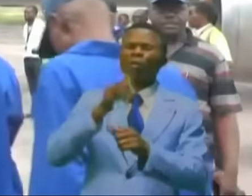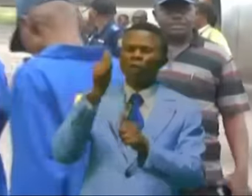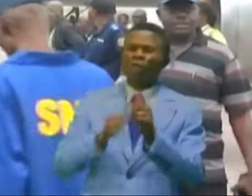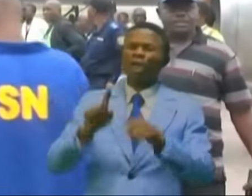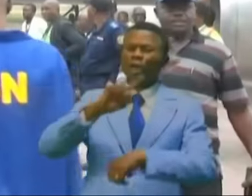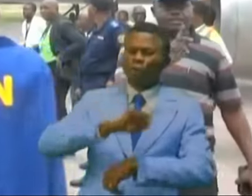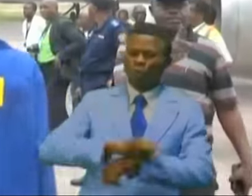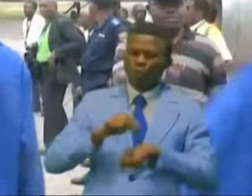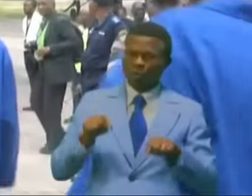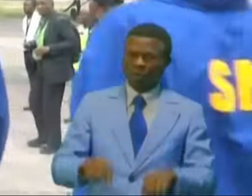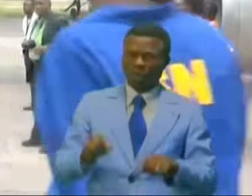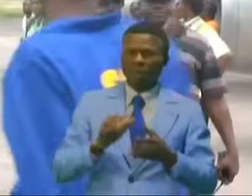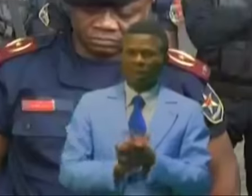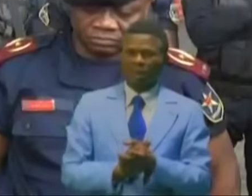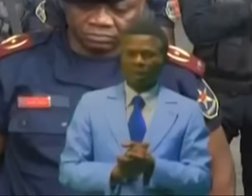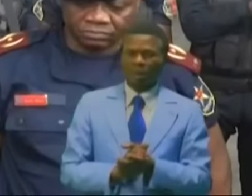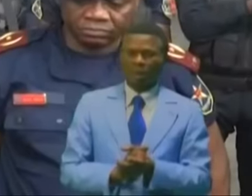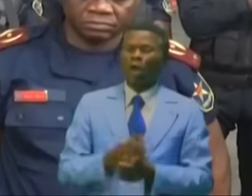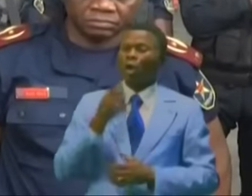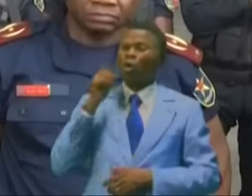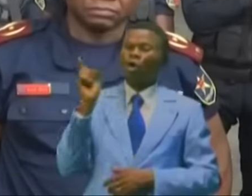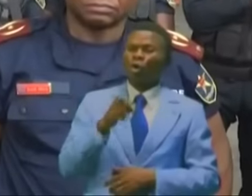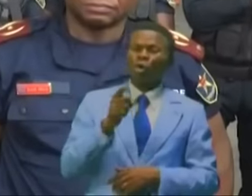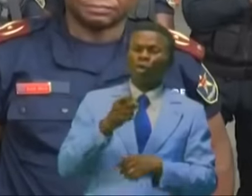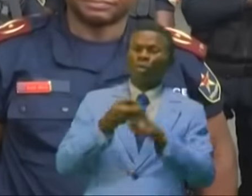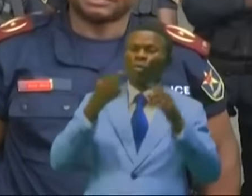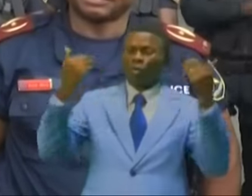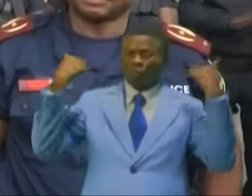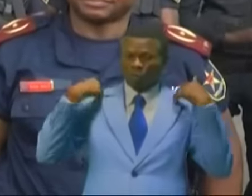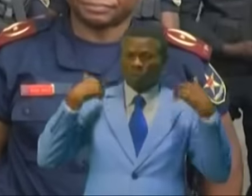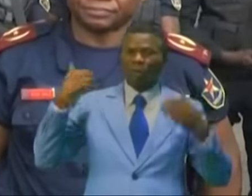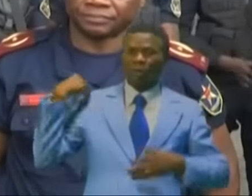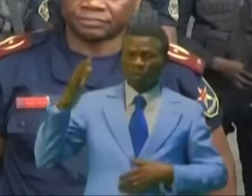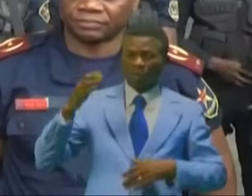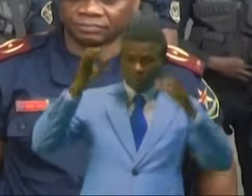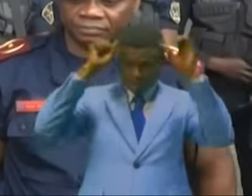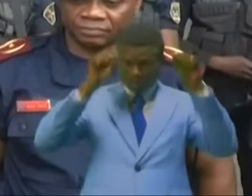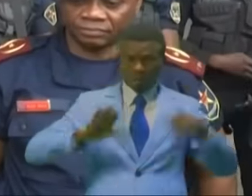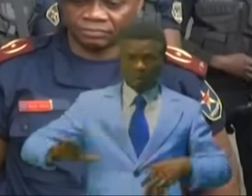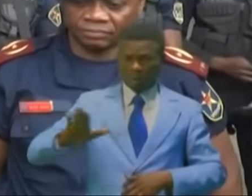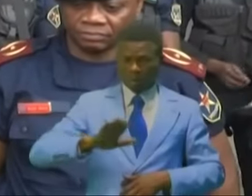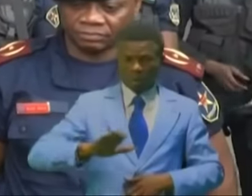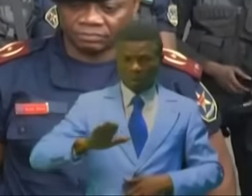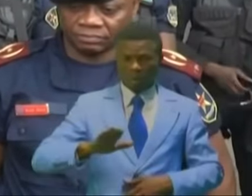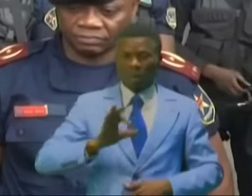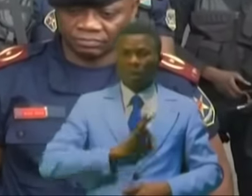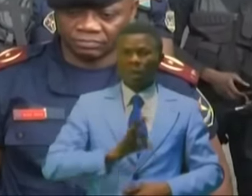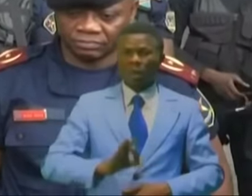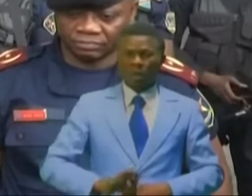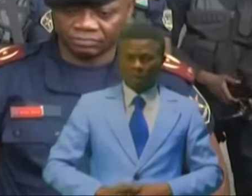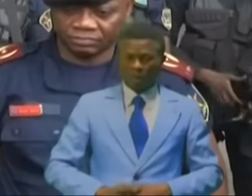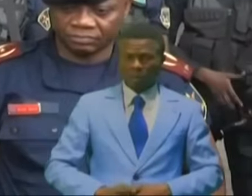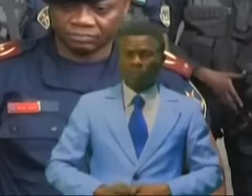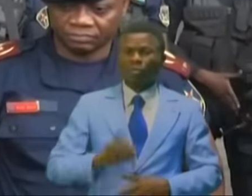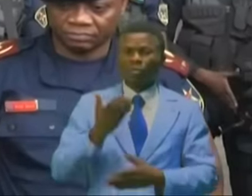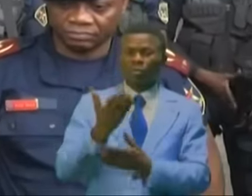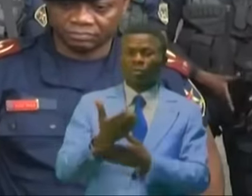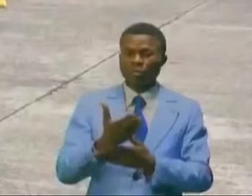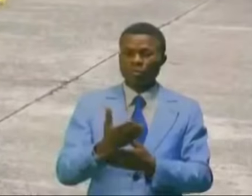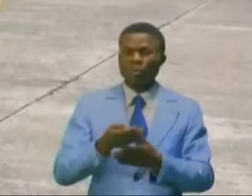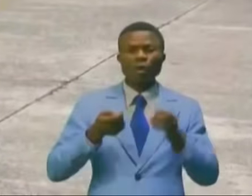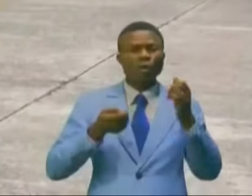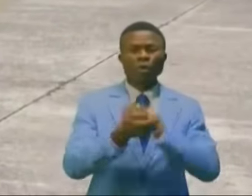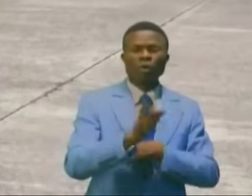colonion soit. Que ben instruction toujours n'est pas à Mokonzi, à Mbok. Il y a président de la République. C'est que tu as un peu de